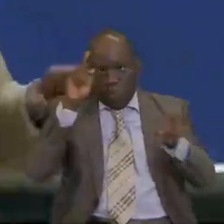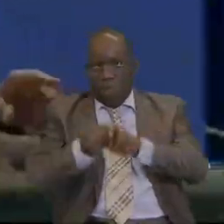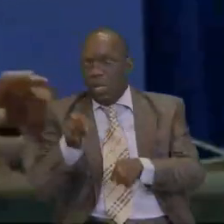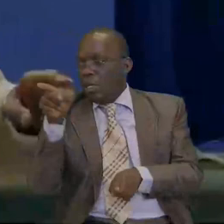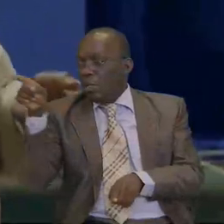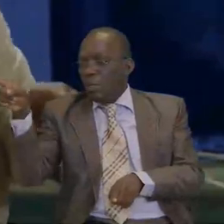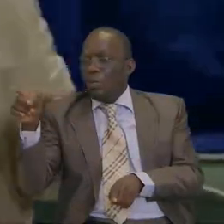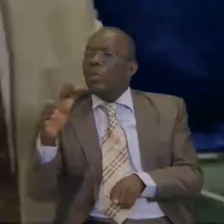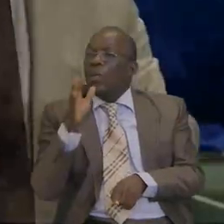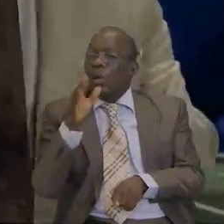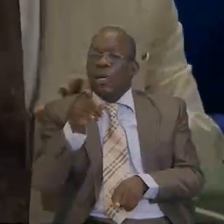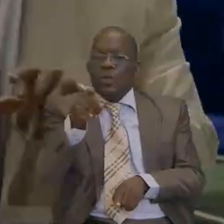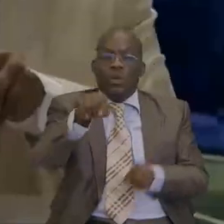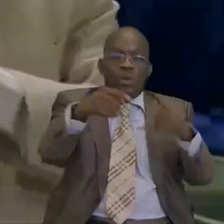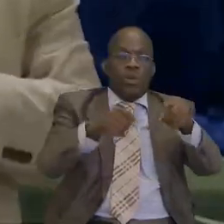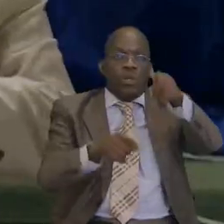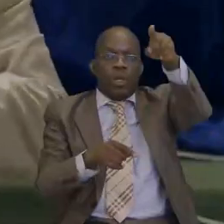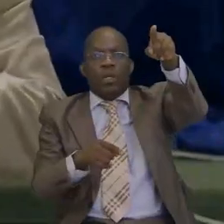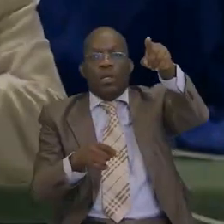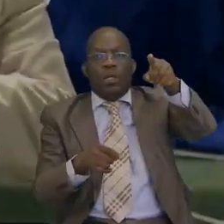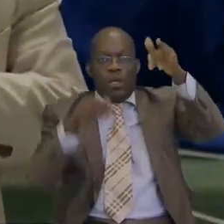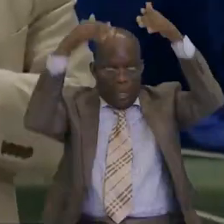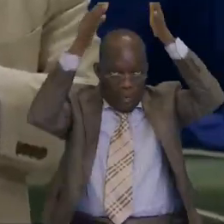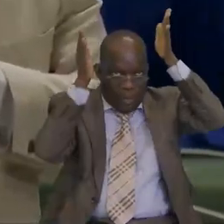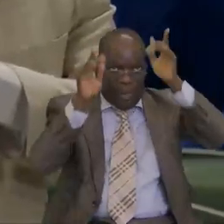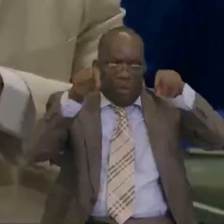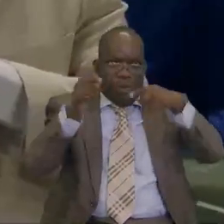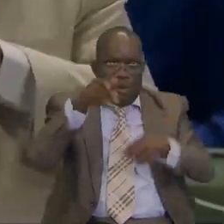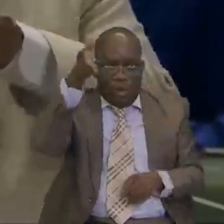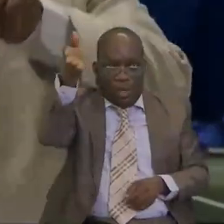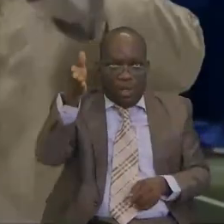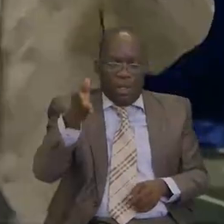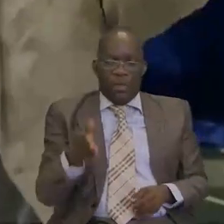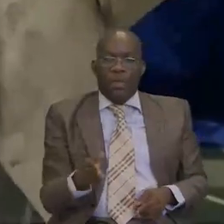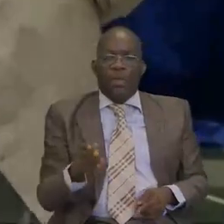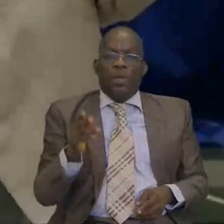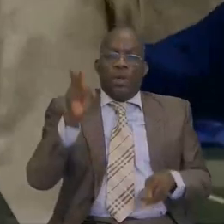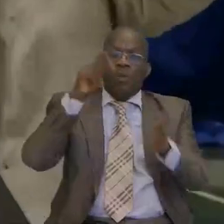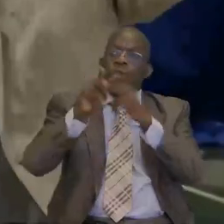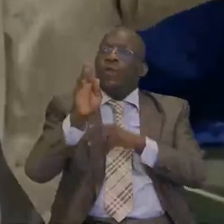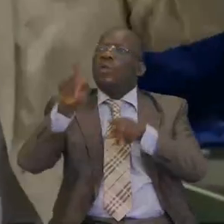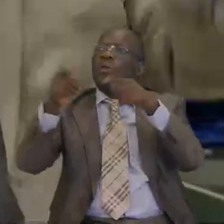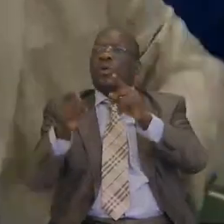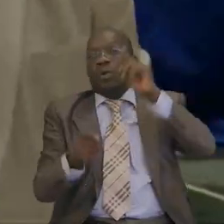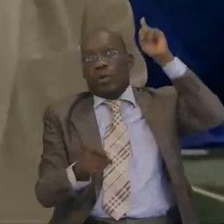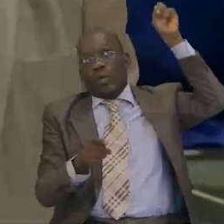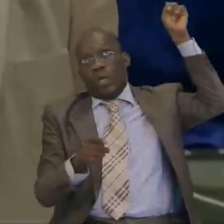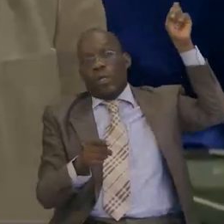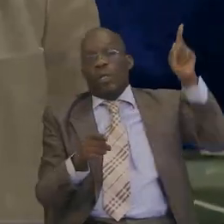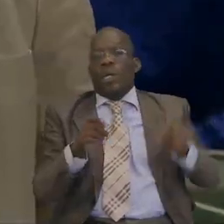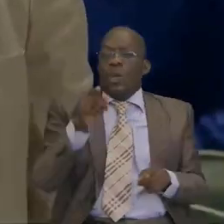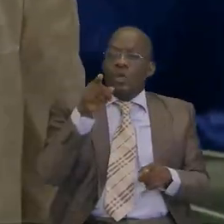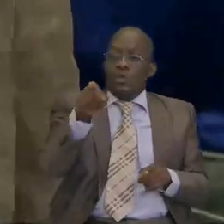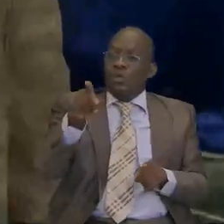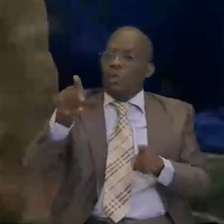madame va là-bas, évêque va là-bas, prophète va là-bas, pasteur va là-bas,